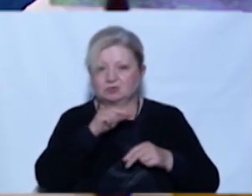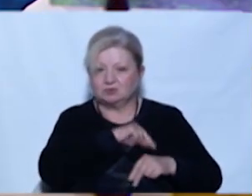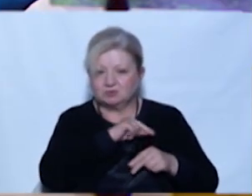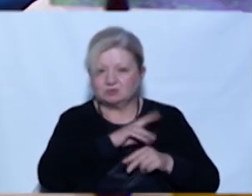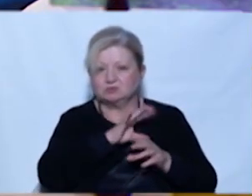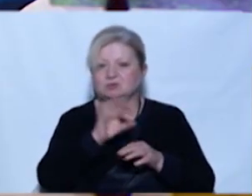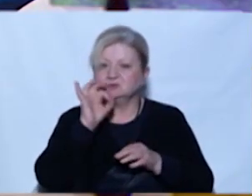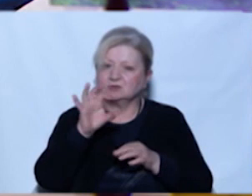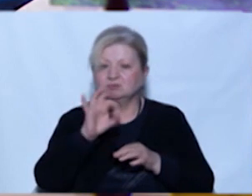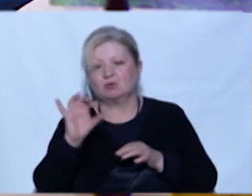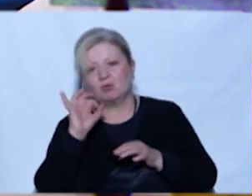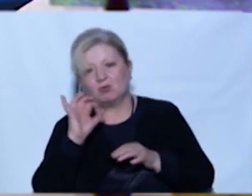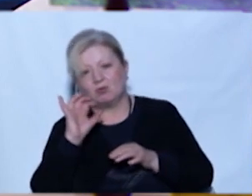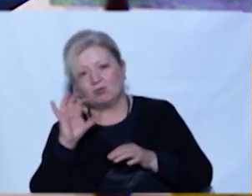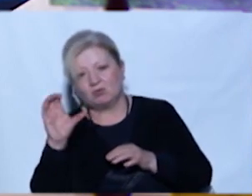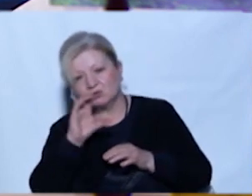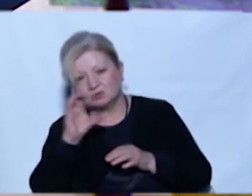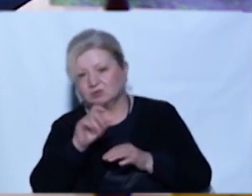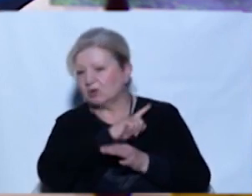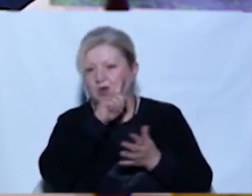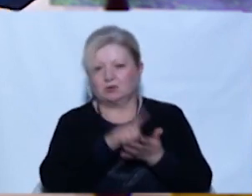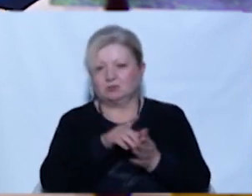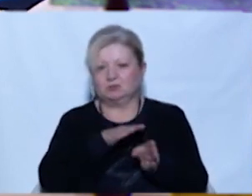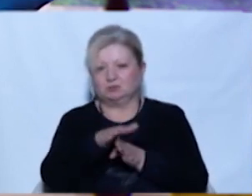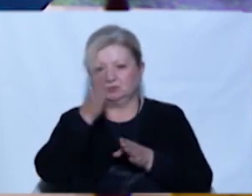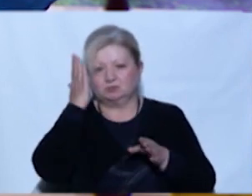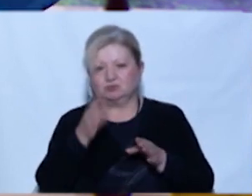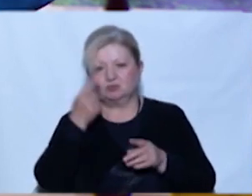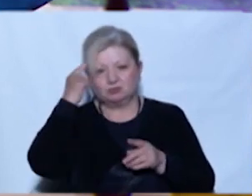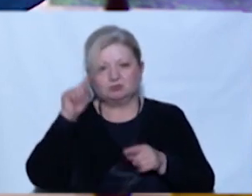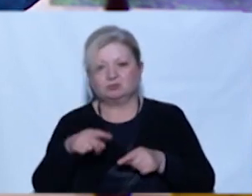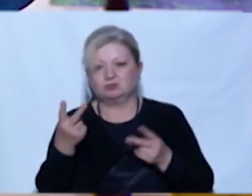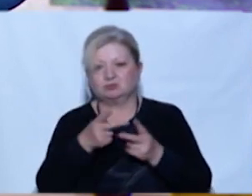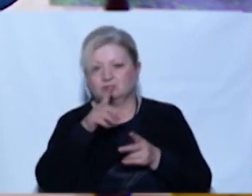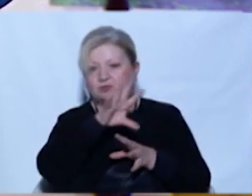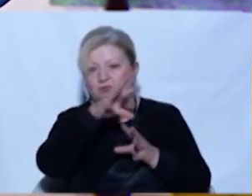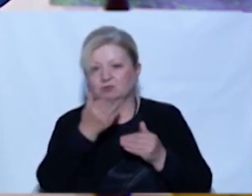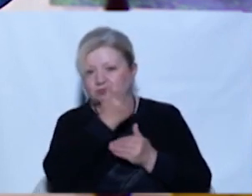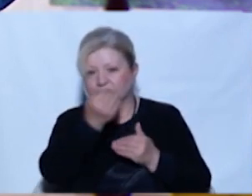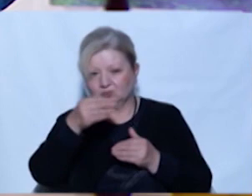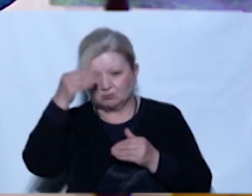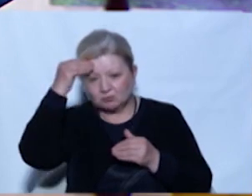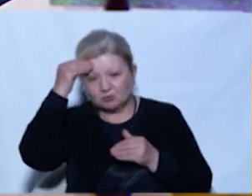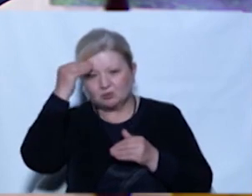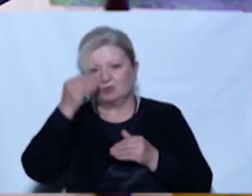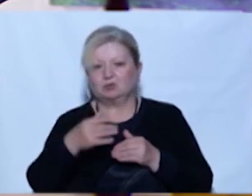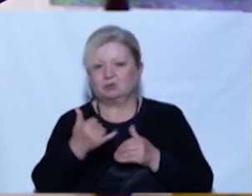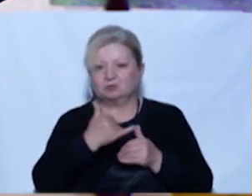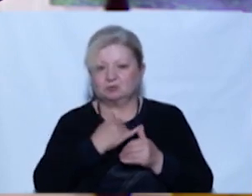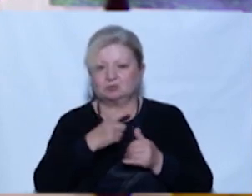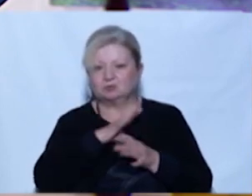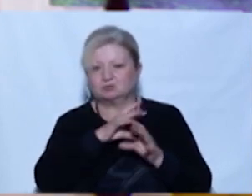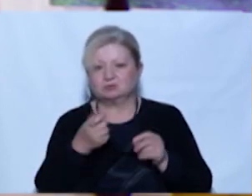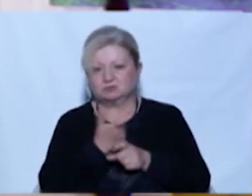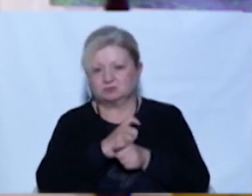სექტემბრისათვის ან ოქტომბრისათვის ამას აუცილებლად განვახორციელებთ. იცოდეთ, რომ თქვენი მოსაზრებები და დასკვნები ჩვენთვის არის